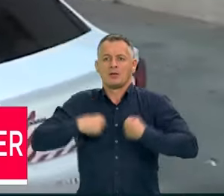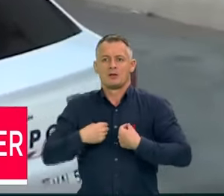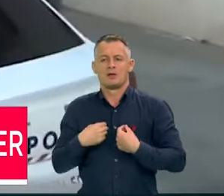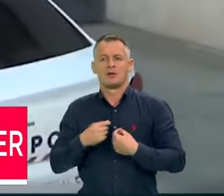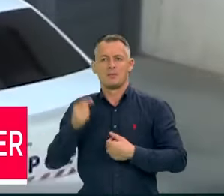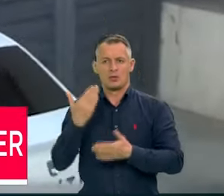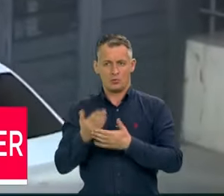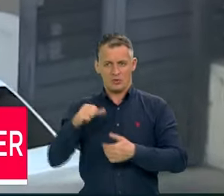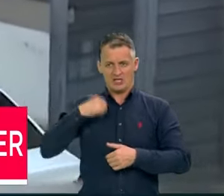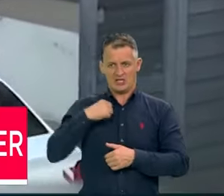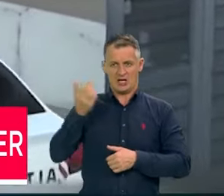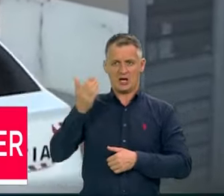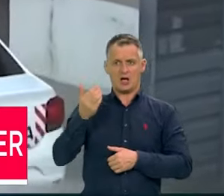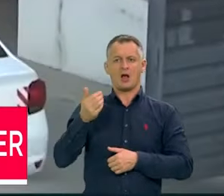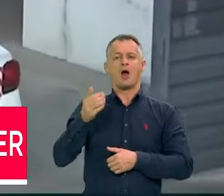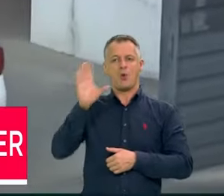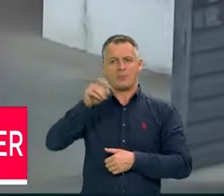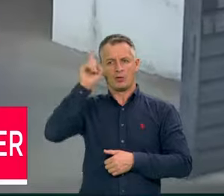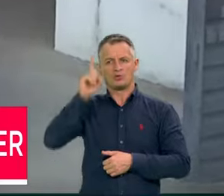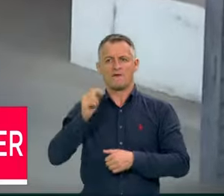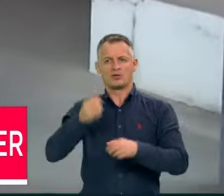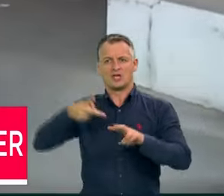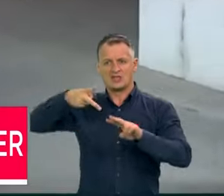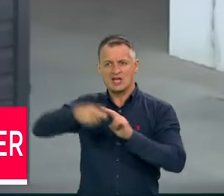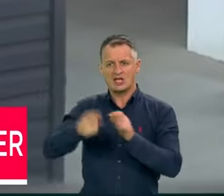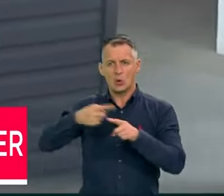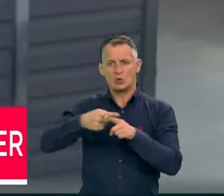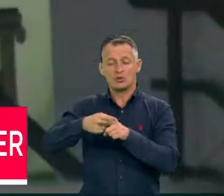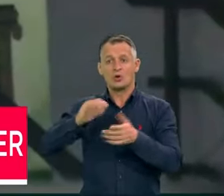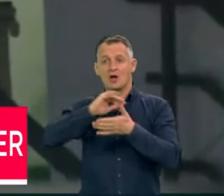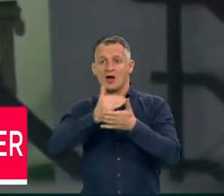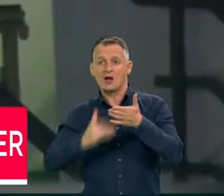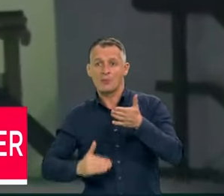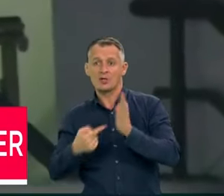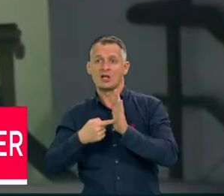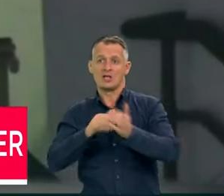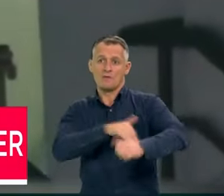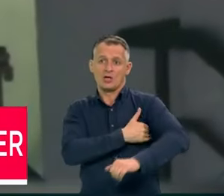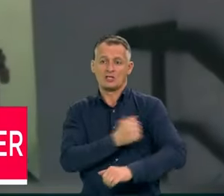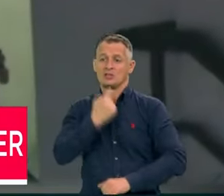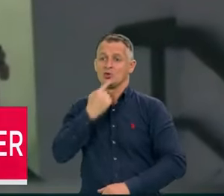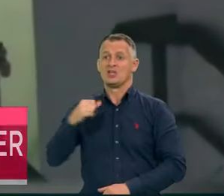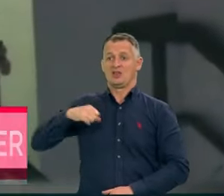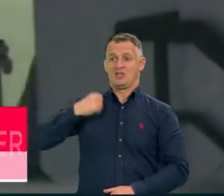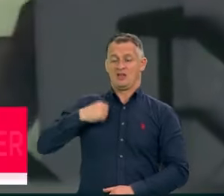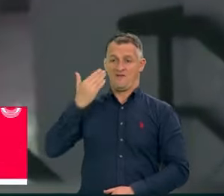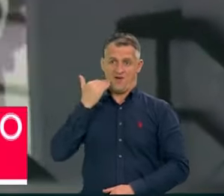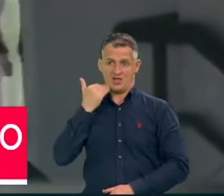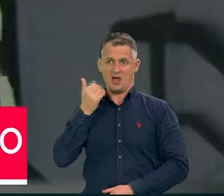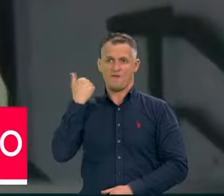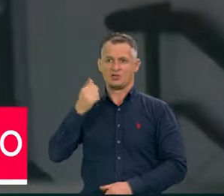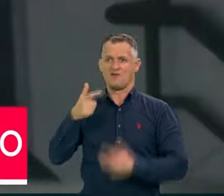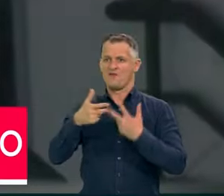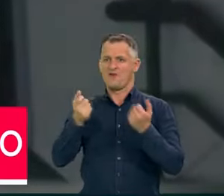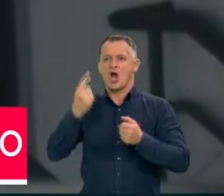tragicului eveniment erau tăiate cu cuțitul într un raport obținut de avocați se arată că tânăra ar fi fost inconștientă în momentul în care a căzut de la